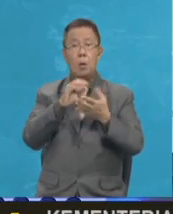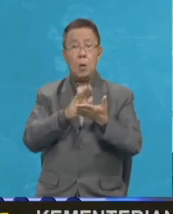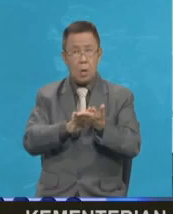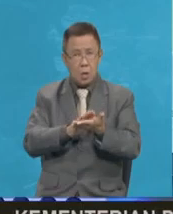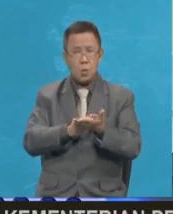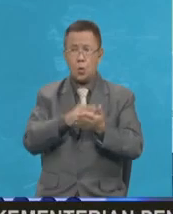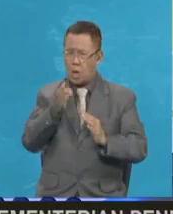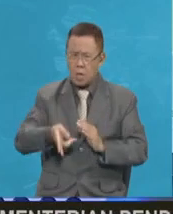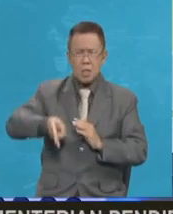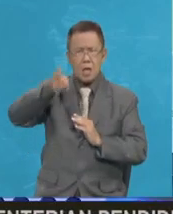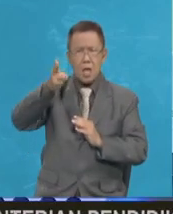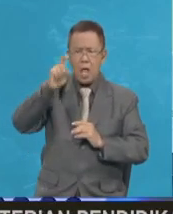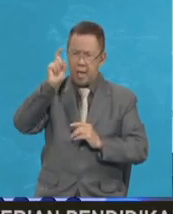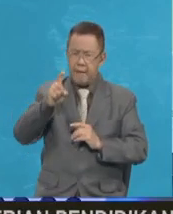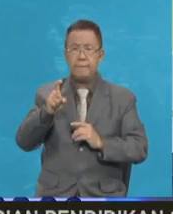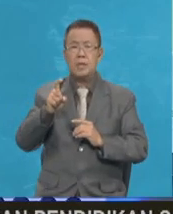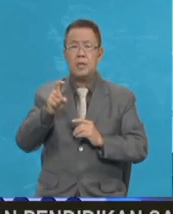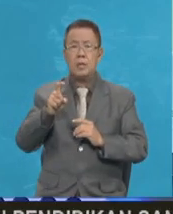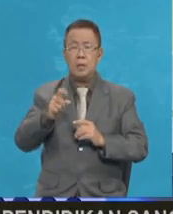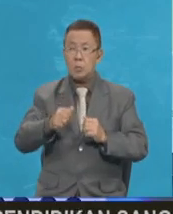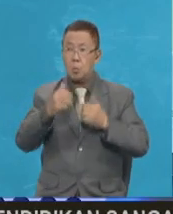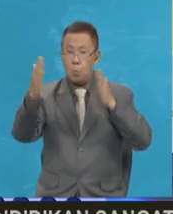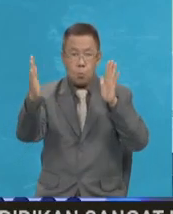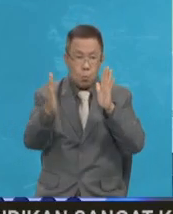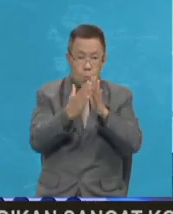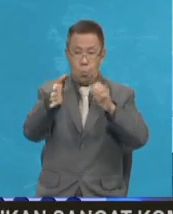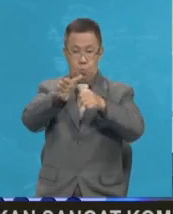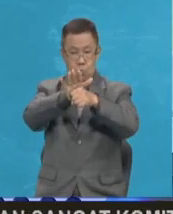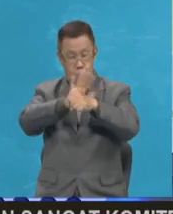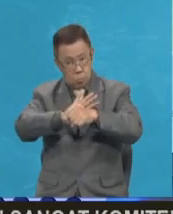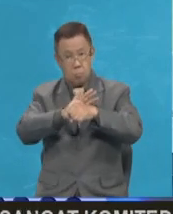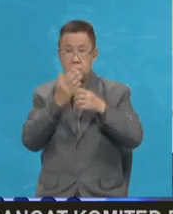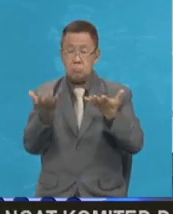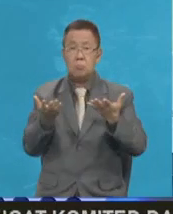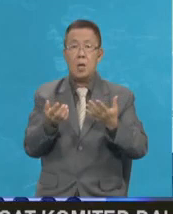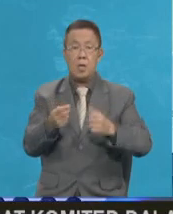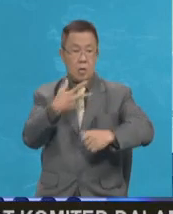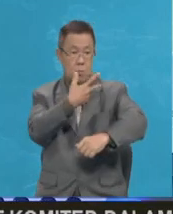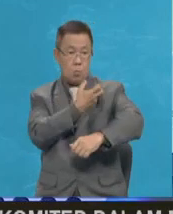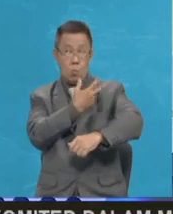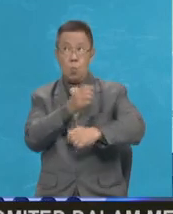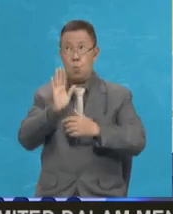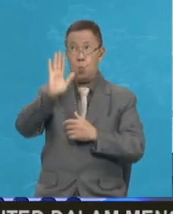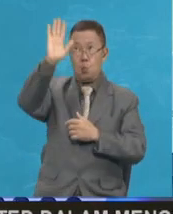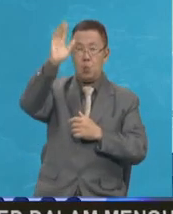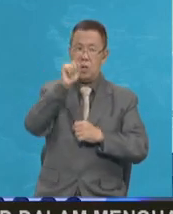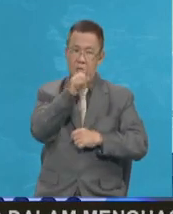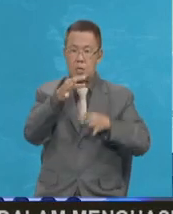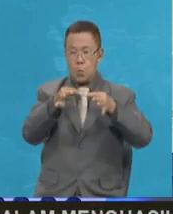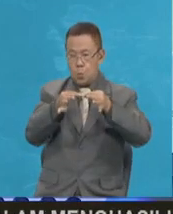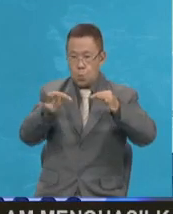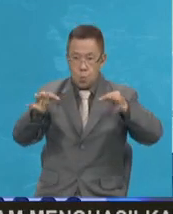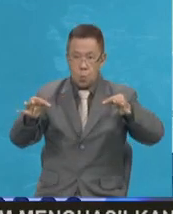pengajian tinggi mempunyai peranan masing-masing calon depan Yin vaksin ketuhanan berupa ayat-ayat